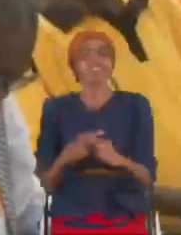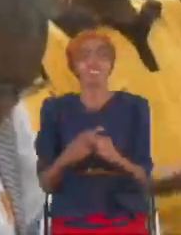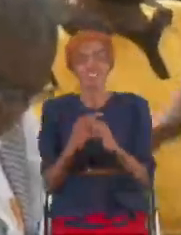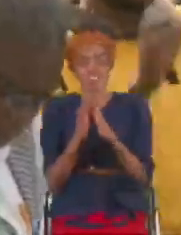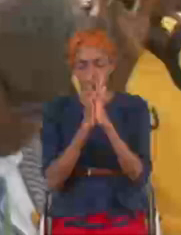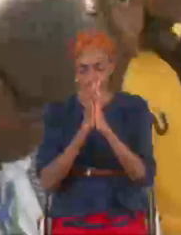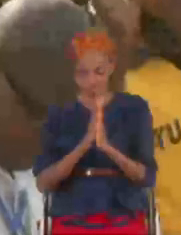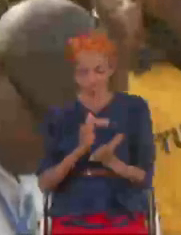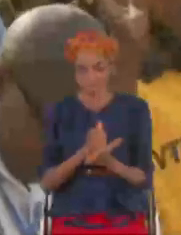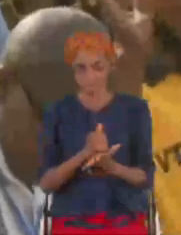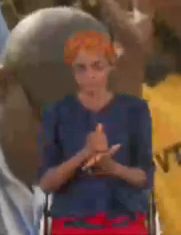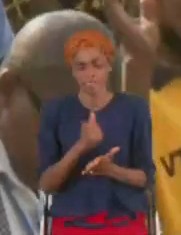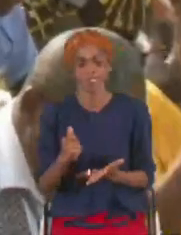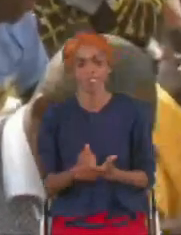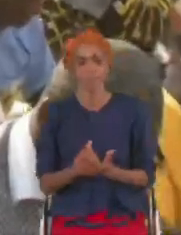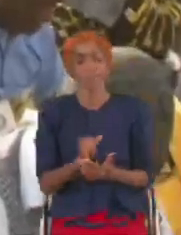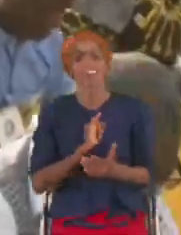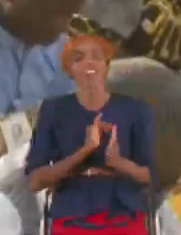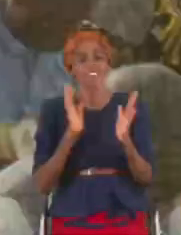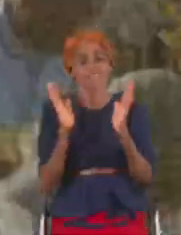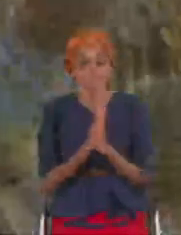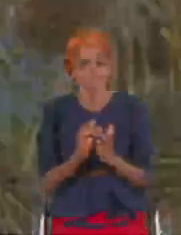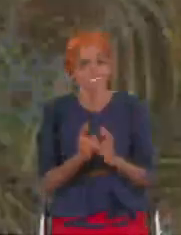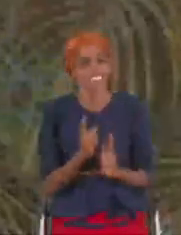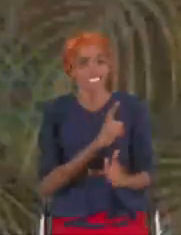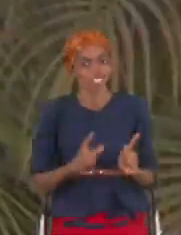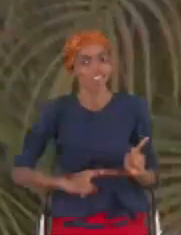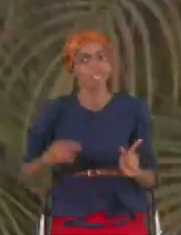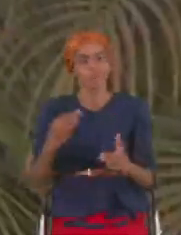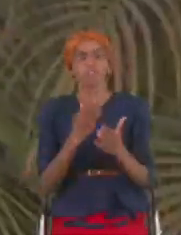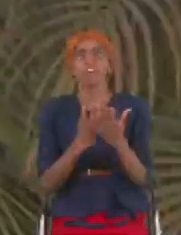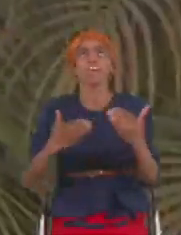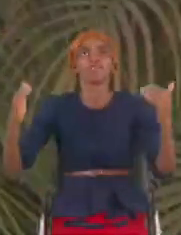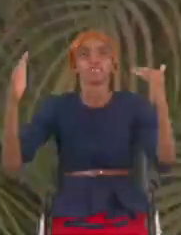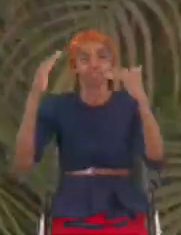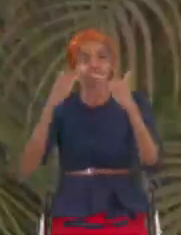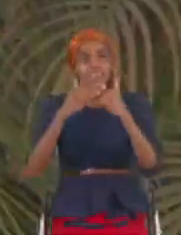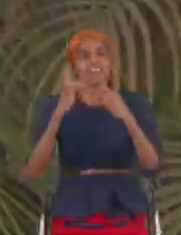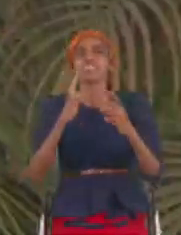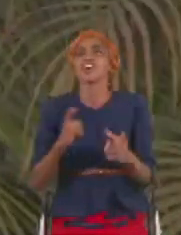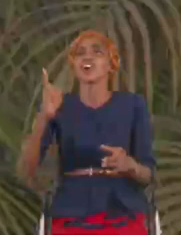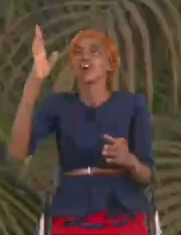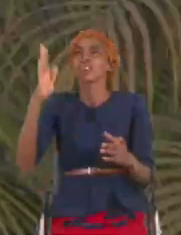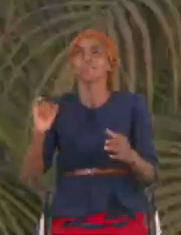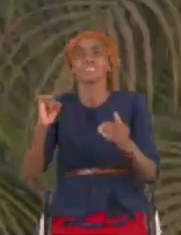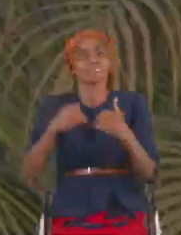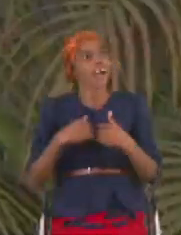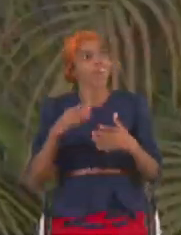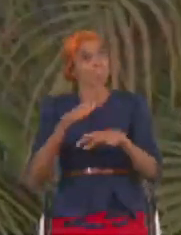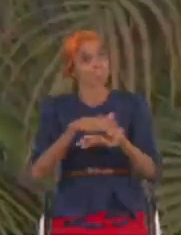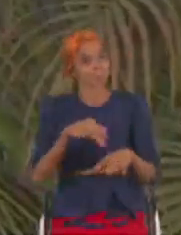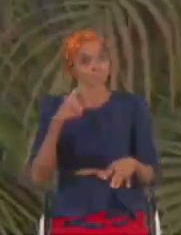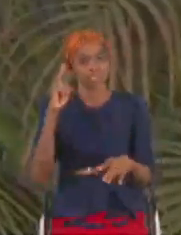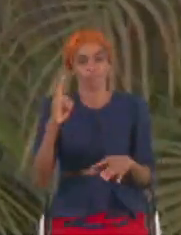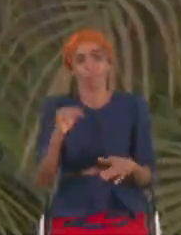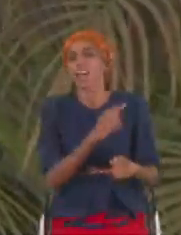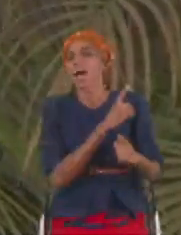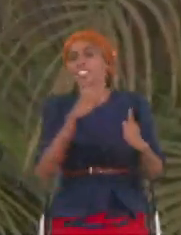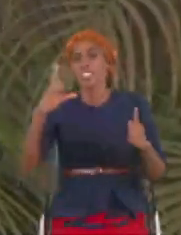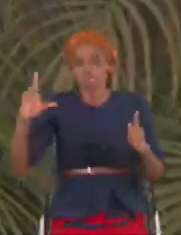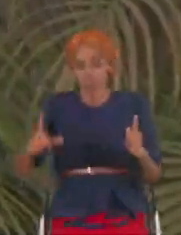jésus je prie que le dieu du ciel le dieu qui t'a appelé est le